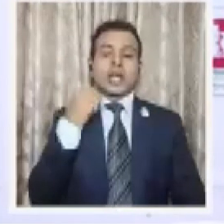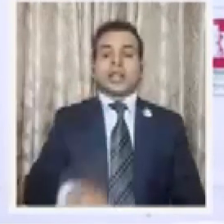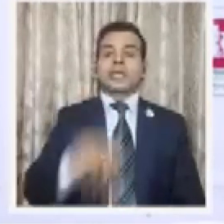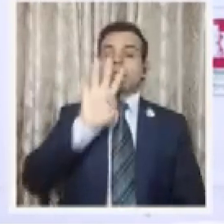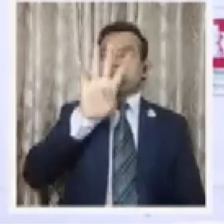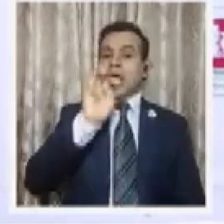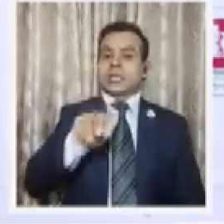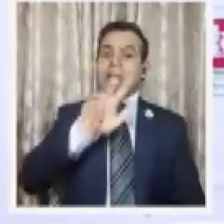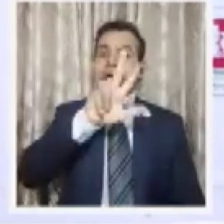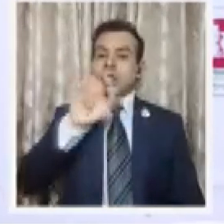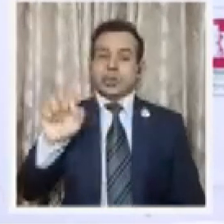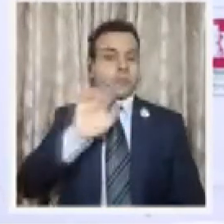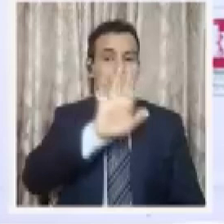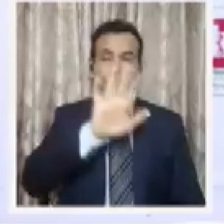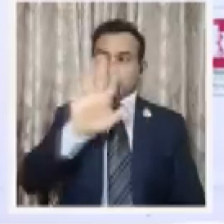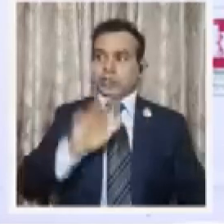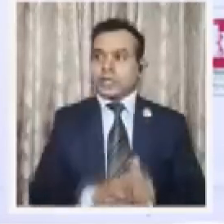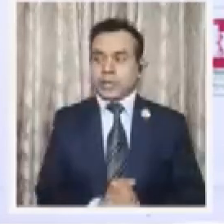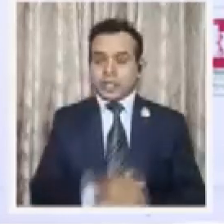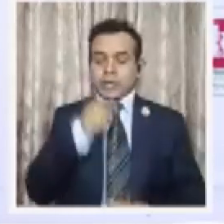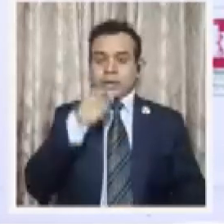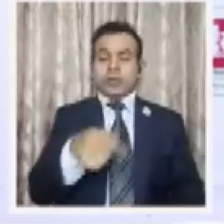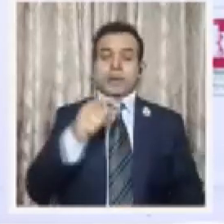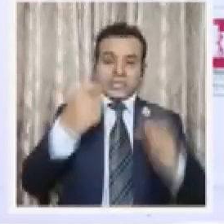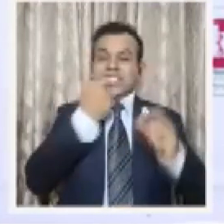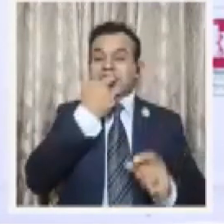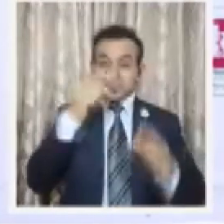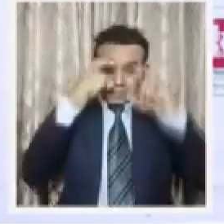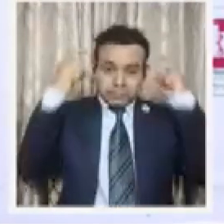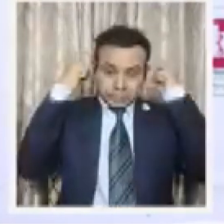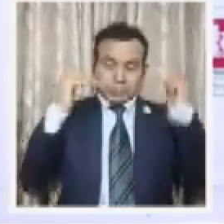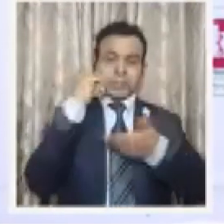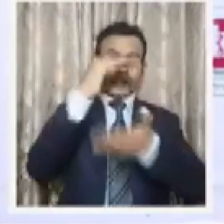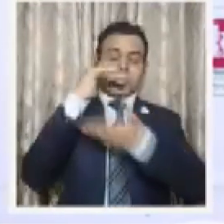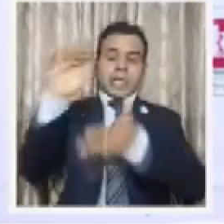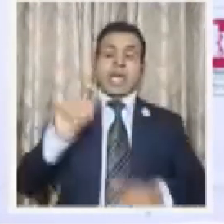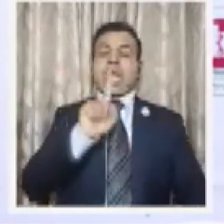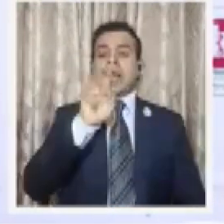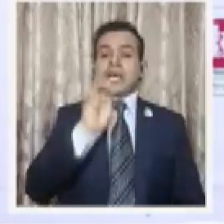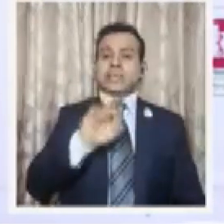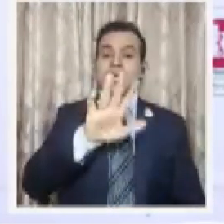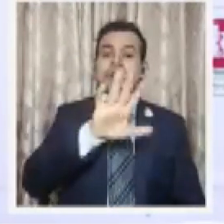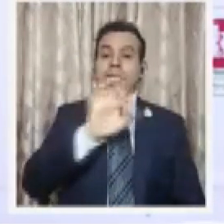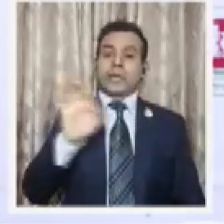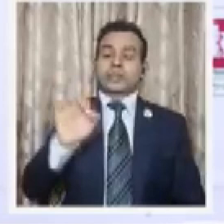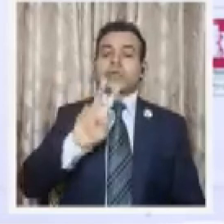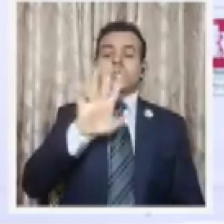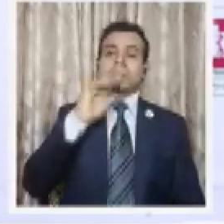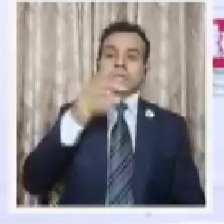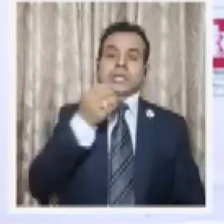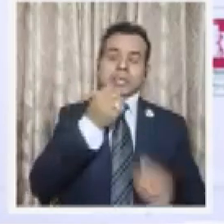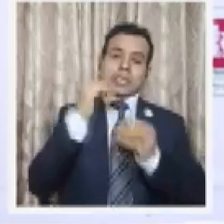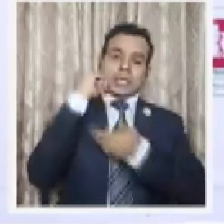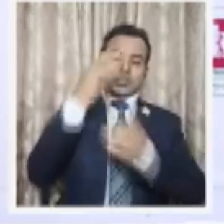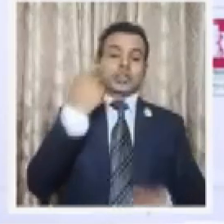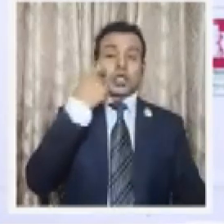শু প্রোটেক্টর 24 ঘন্টায় বিতরণ হয়েছে 4,855, ফেস শিল্ড এবং গগলস 1,525